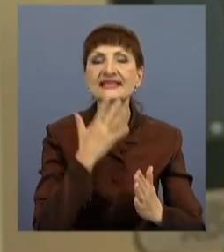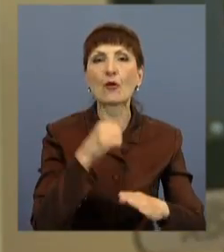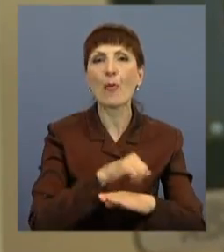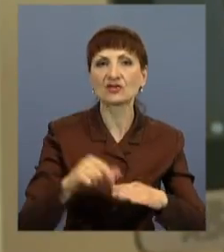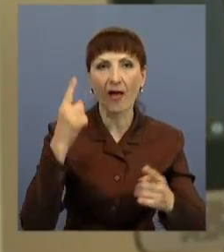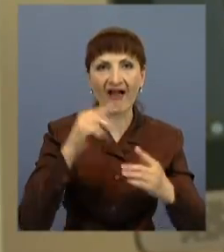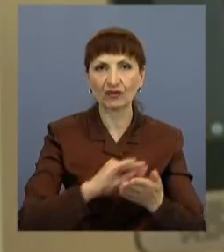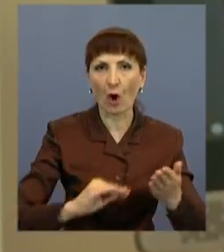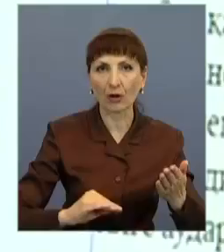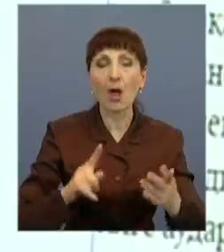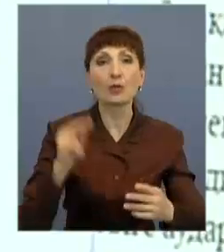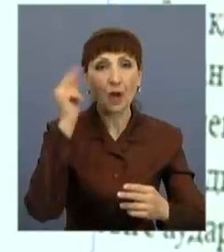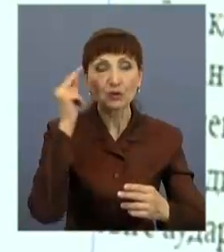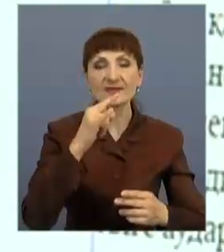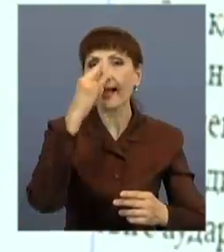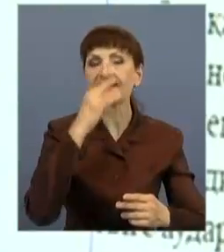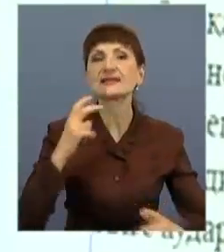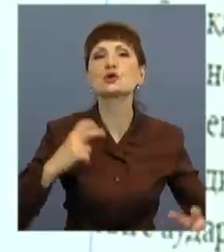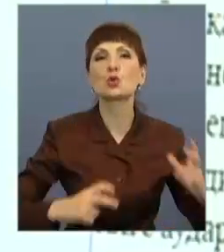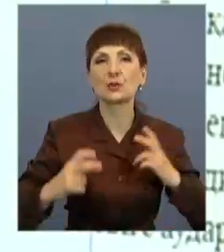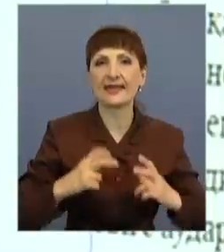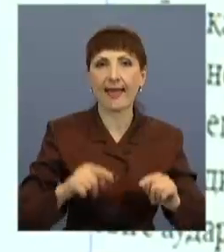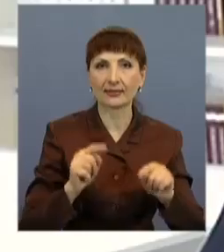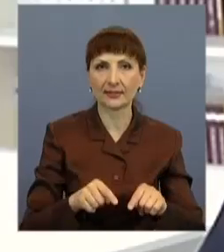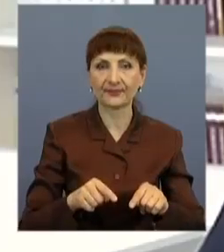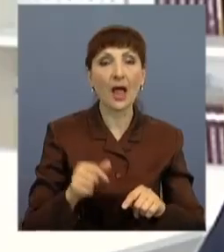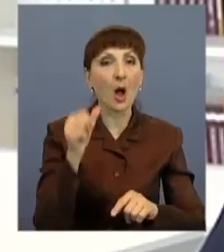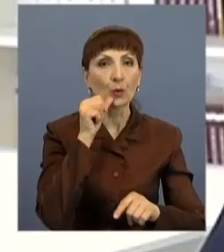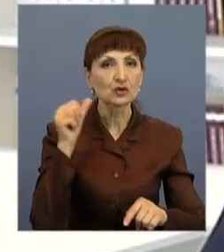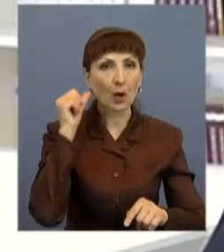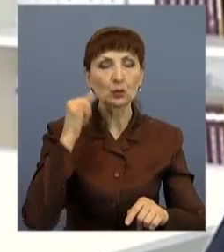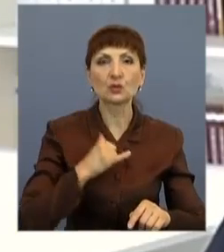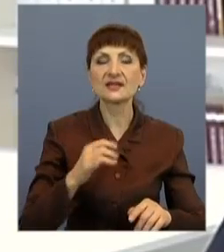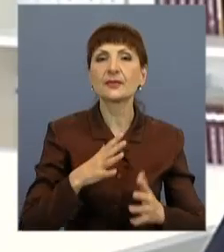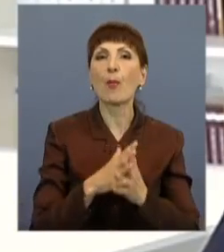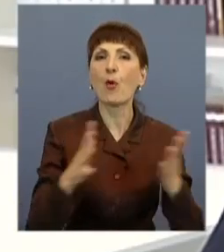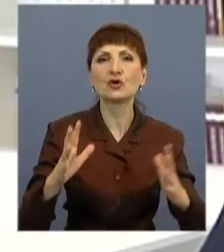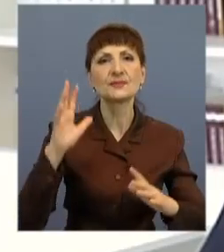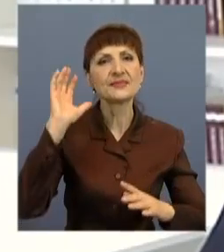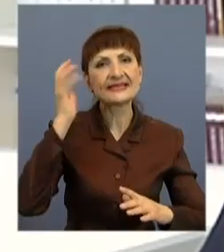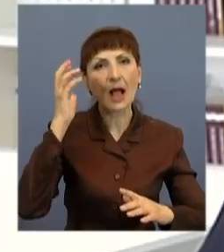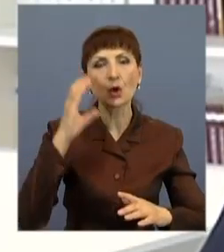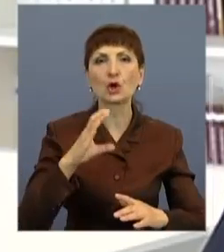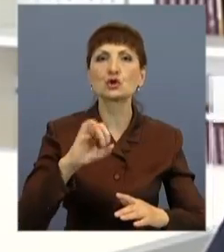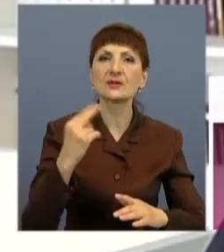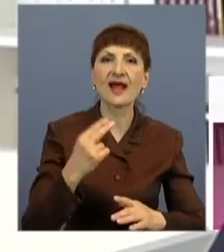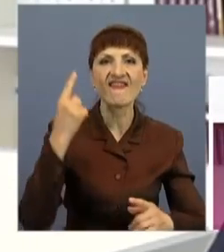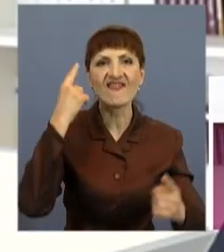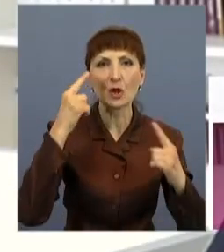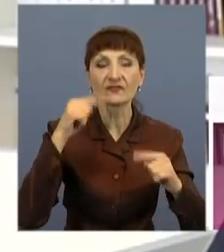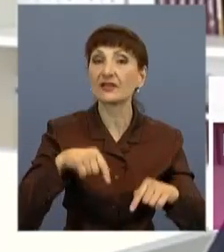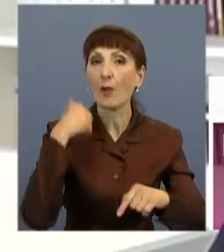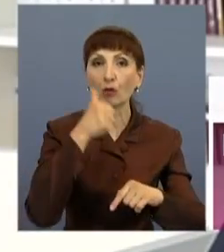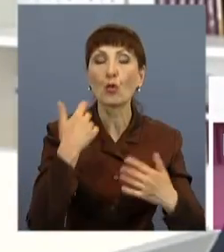этим учебникам будут обучаться казахстанские студенты. Если в прошлом году у нас было больше психологии, социологии, философии, то в этом году у нас